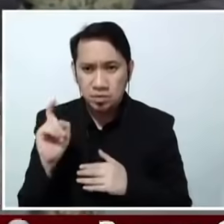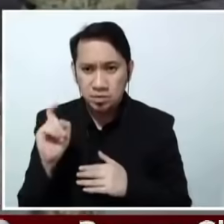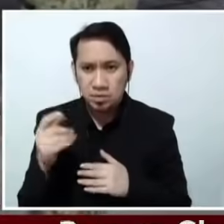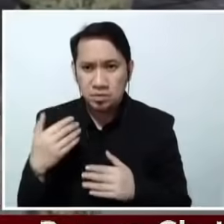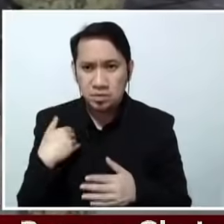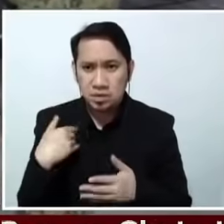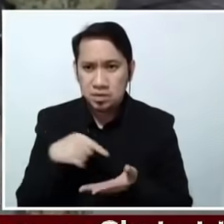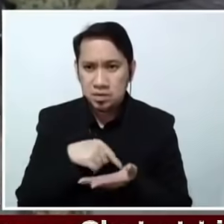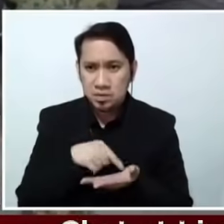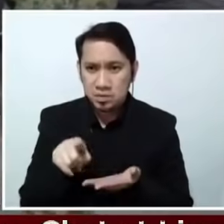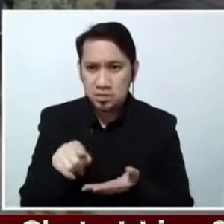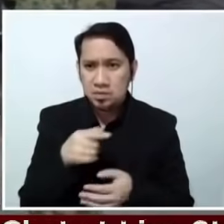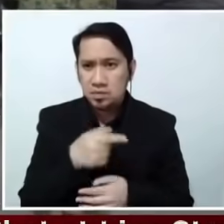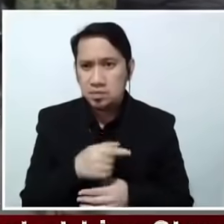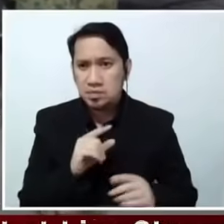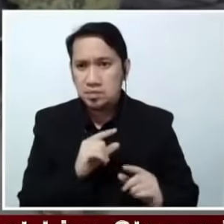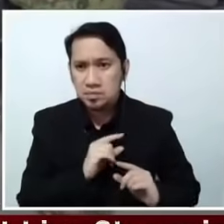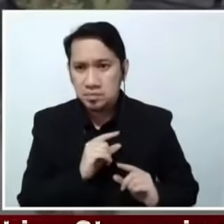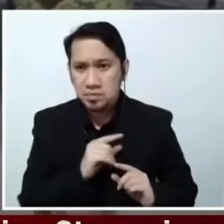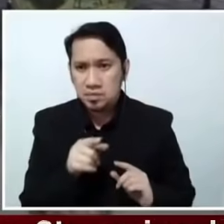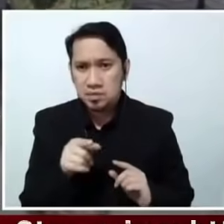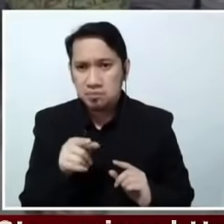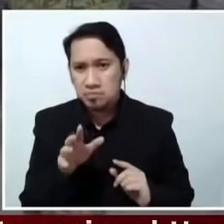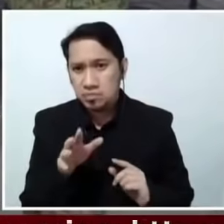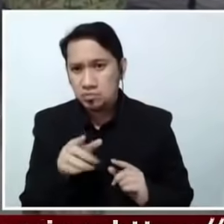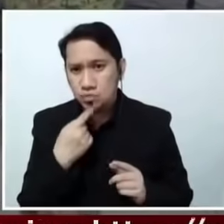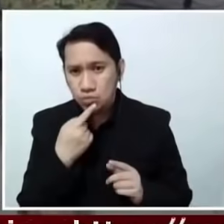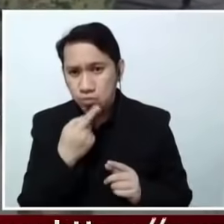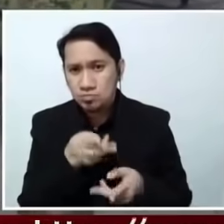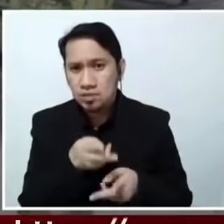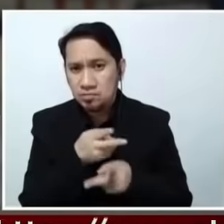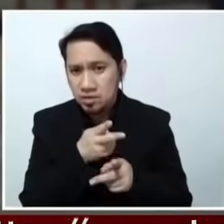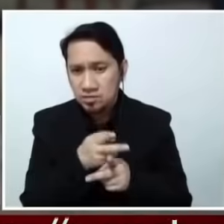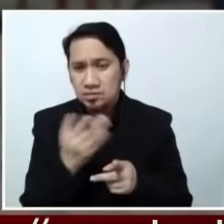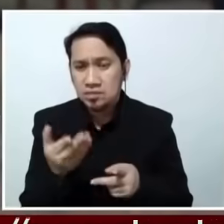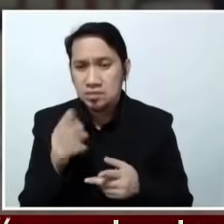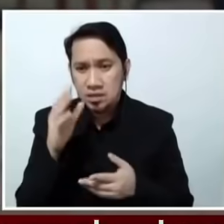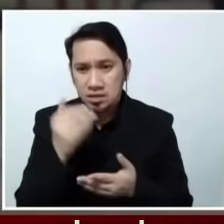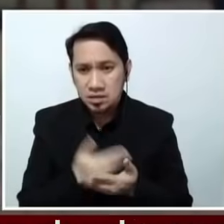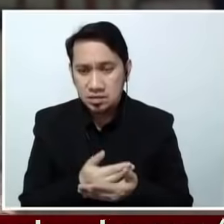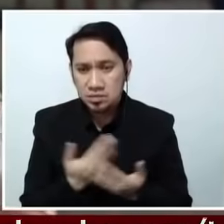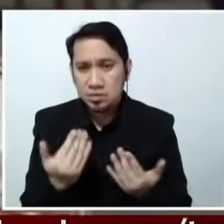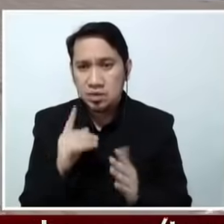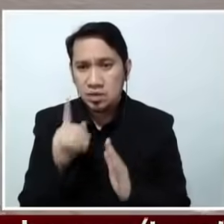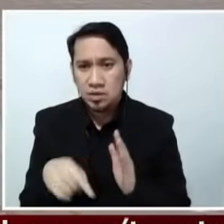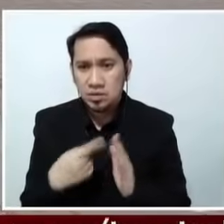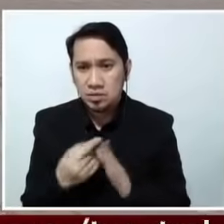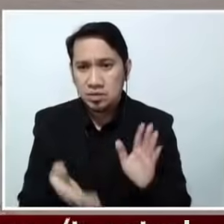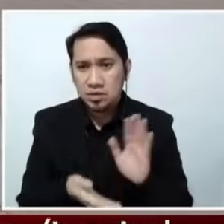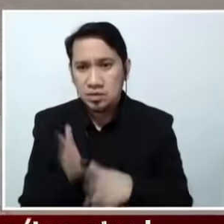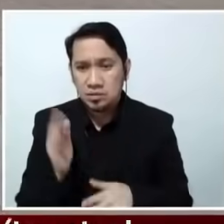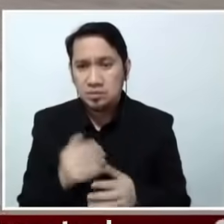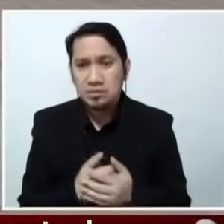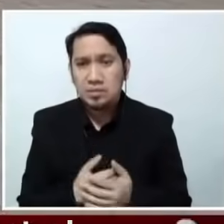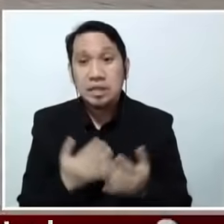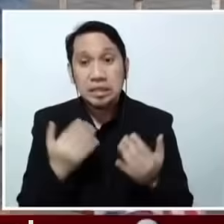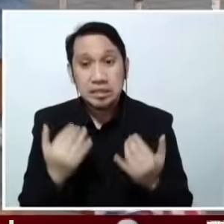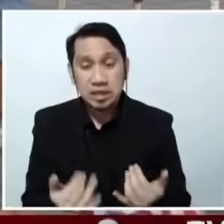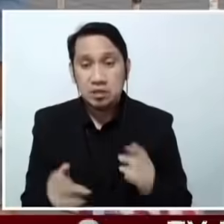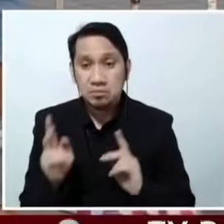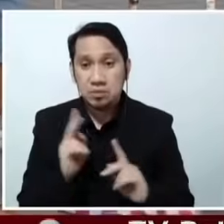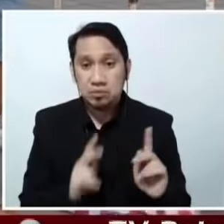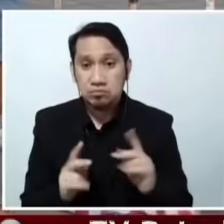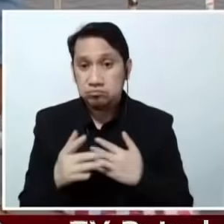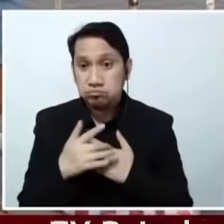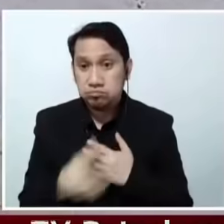diyan sa bantay ng ano namin, pantyo ng asawa ko. Baka wala pa isang oras, labas na kami agad eh. Dahil naipon ang lahat ng